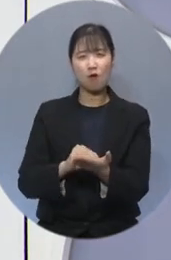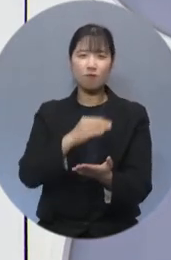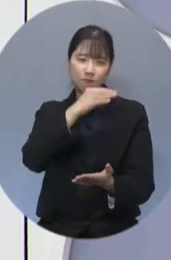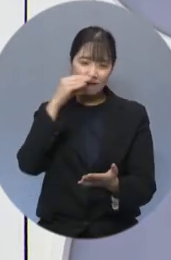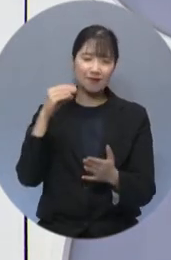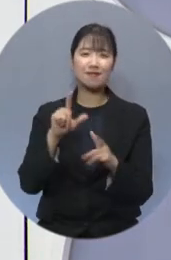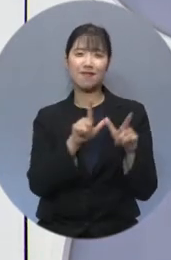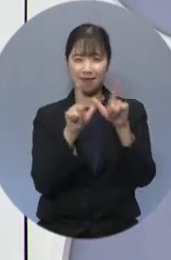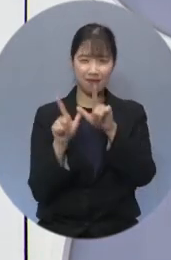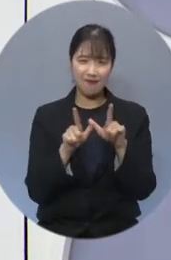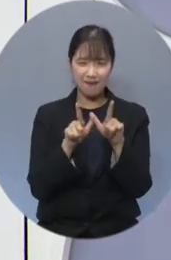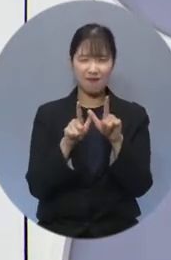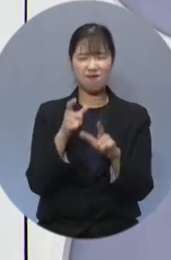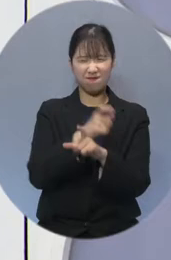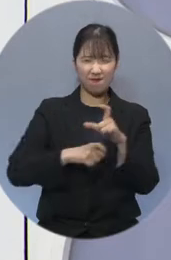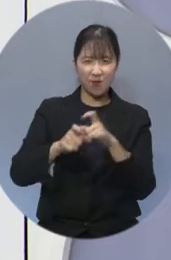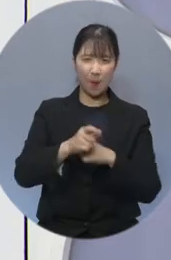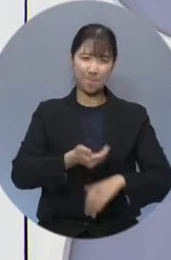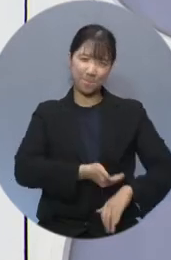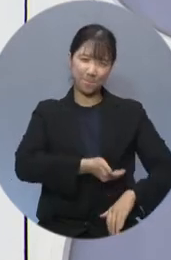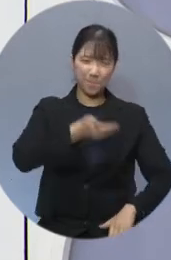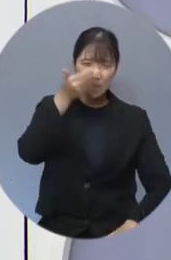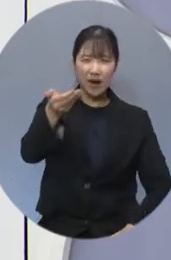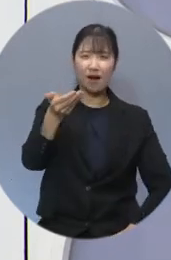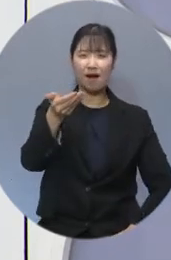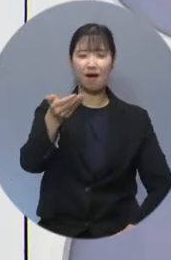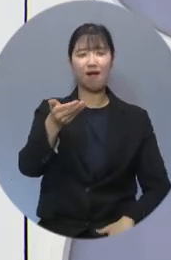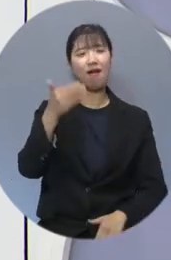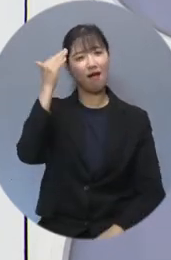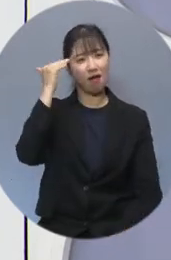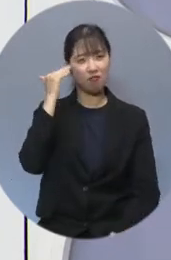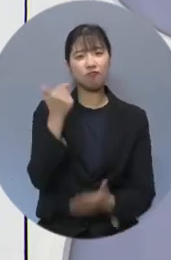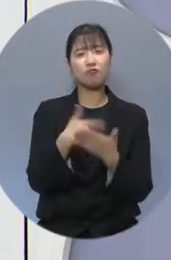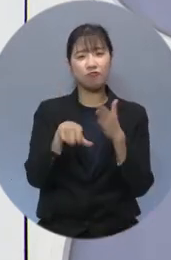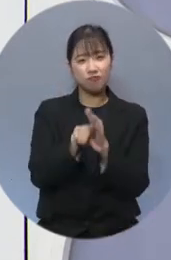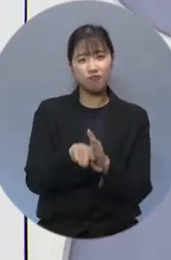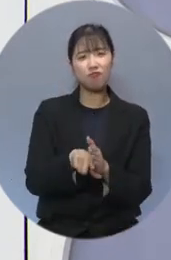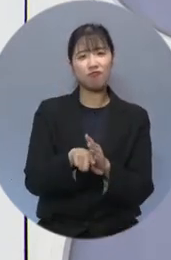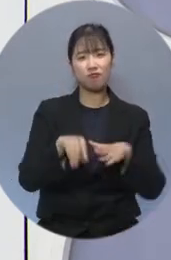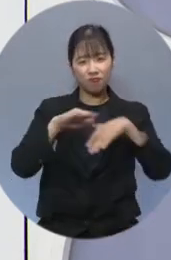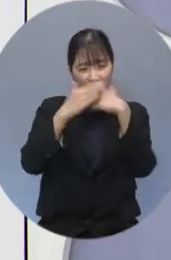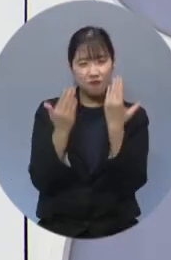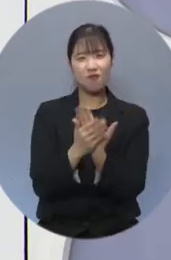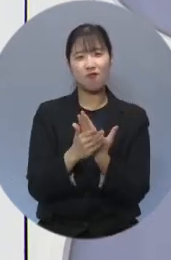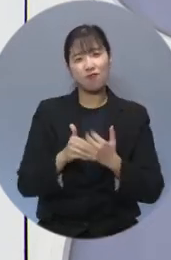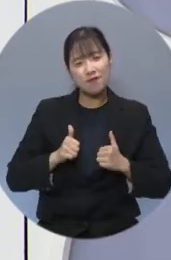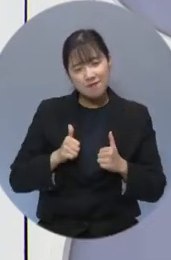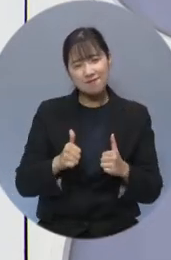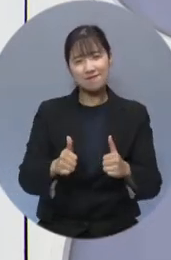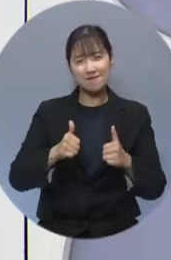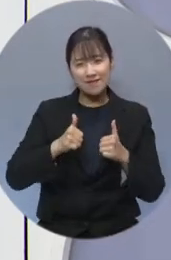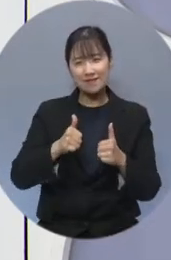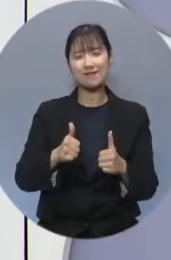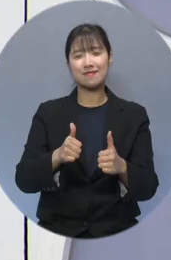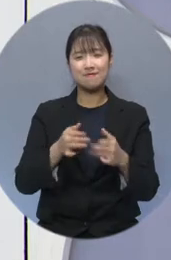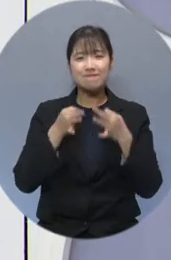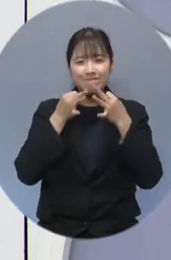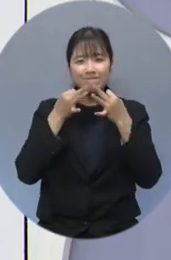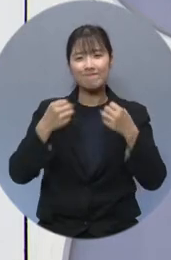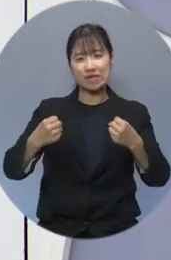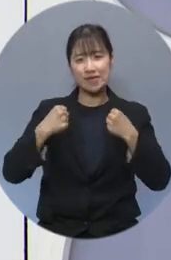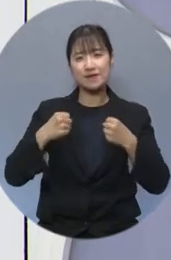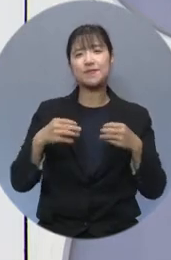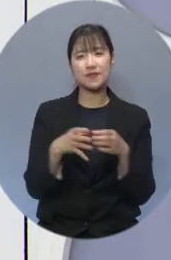더 도약하는 그런 대한민국을 위해서 다들 열심히 다 함께 노력을 힘을